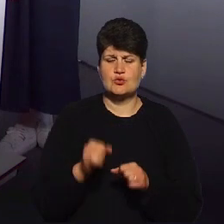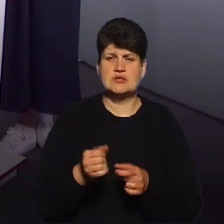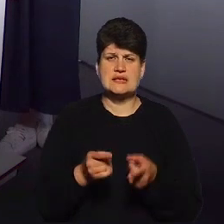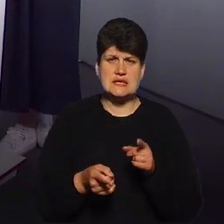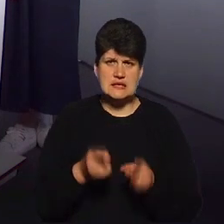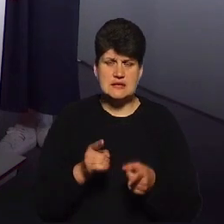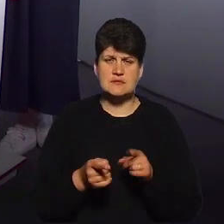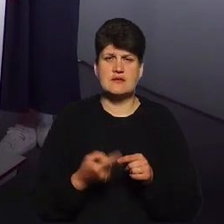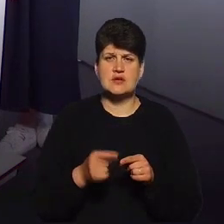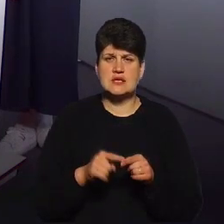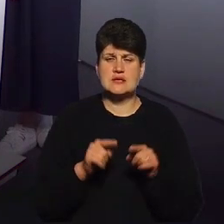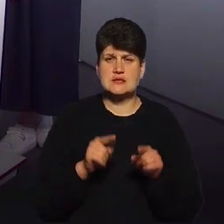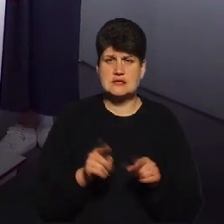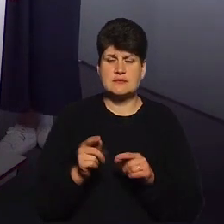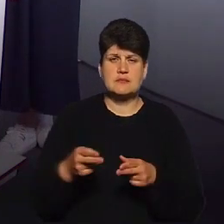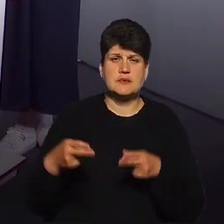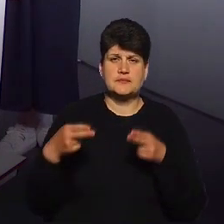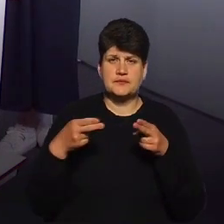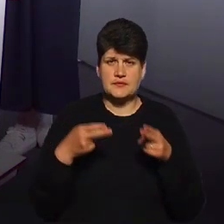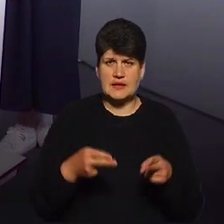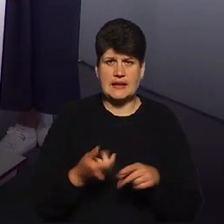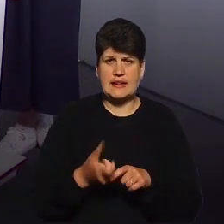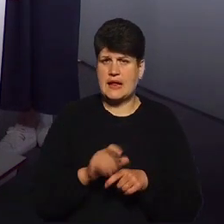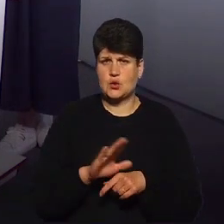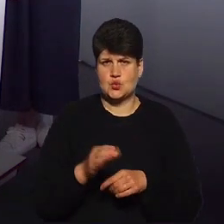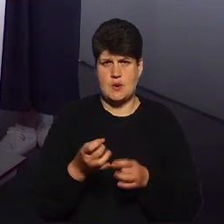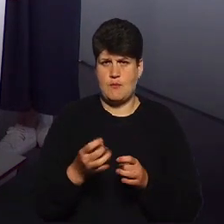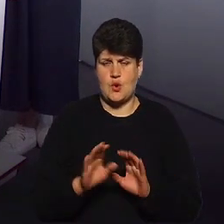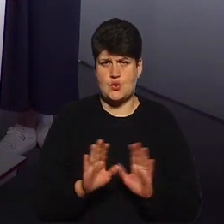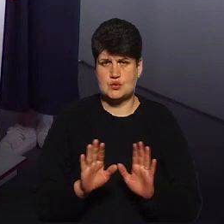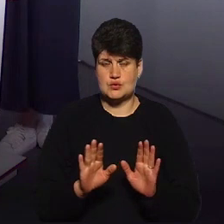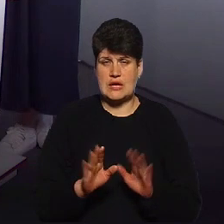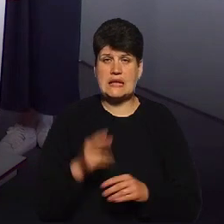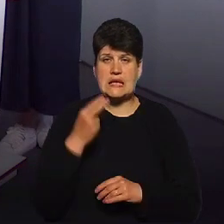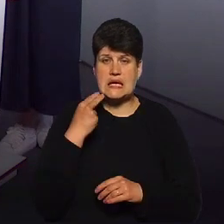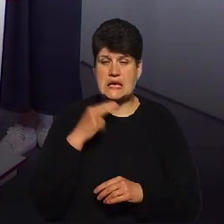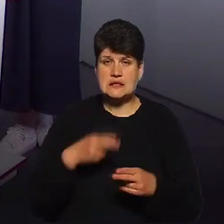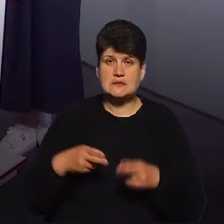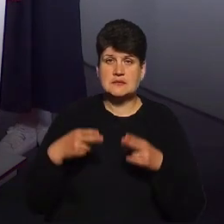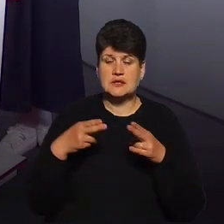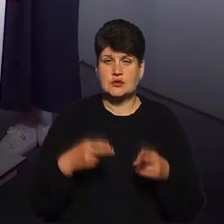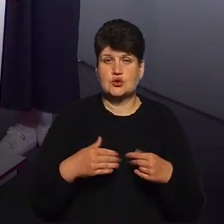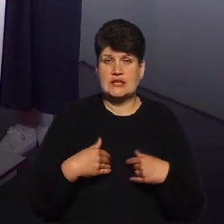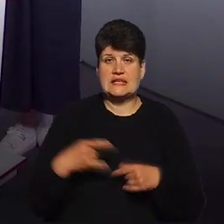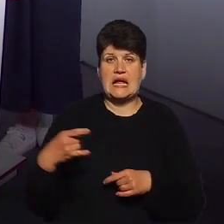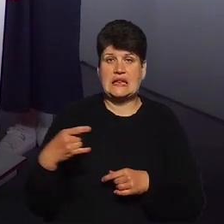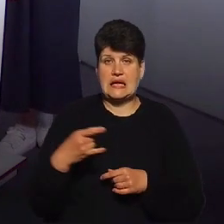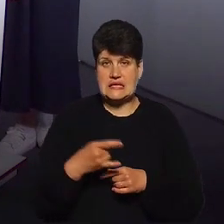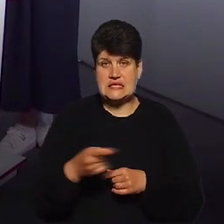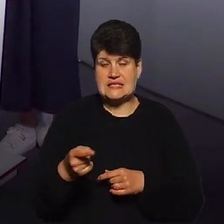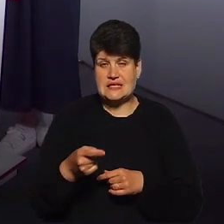з доїздами насправді не дуже просто. Найкраще доїхати до нас на таксі, звичайно, з Тернополя,